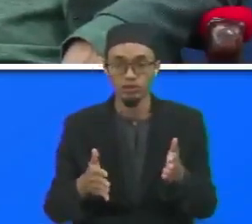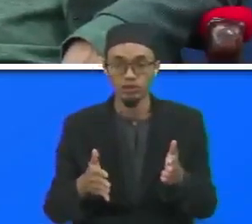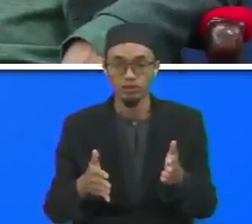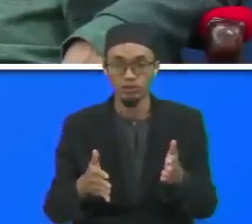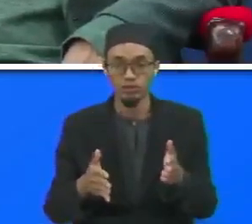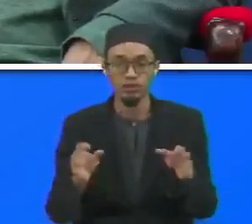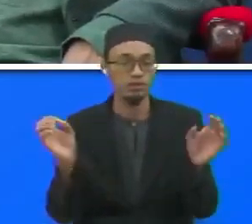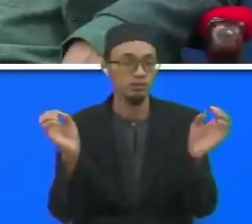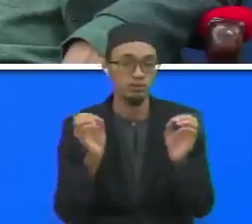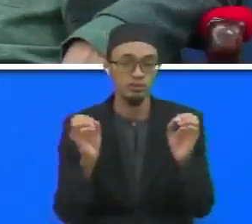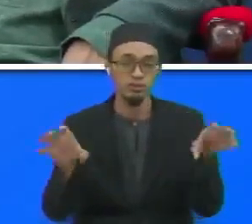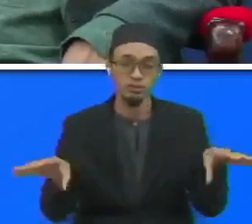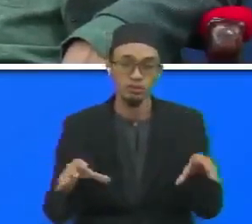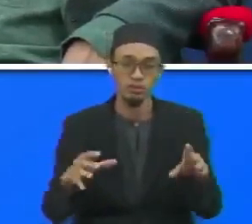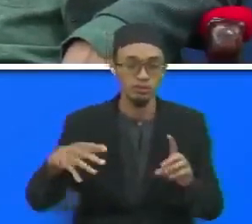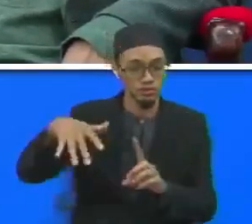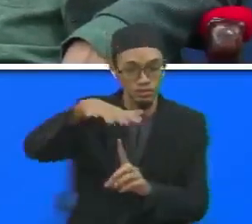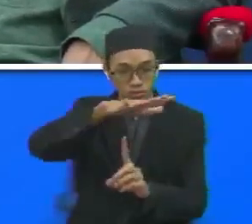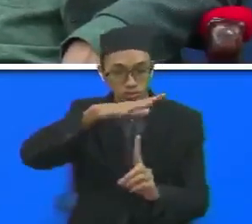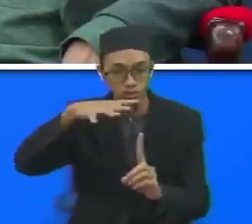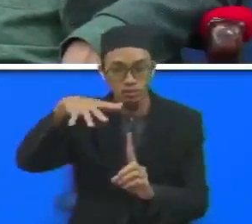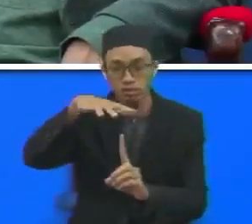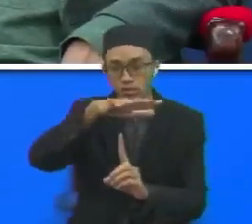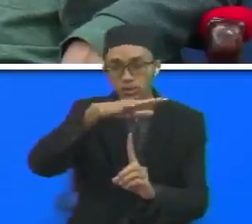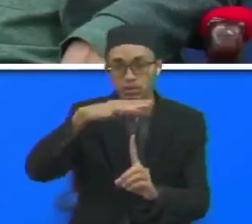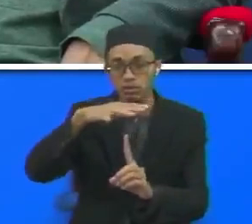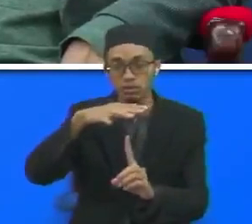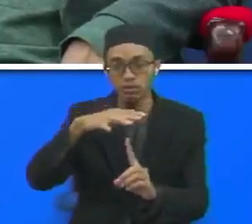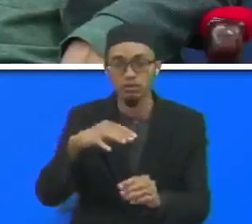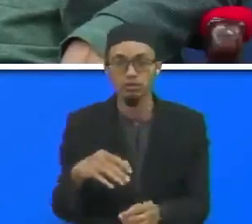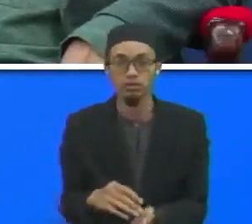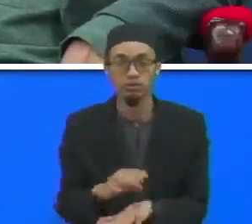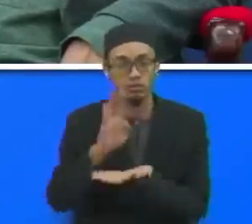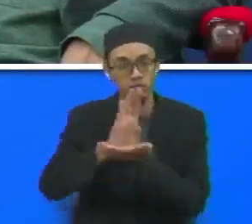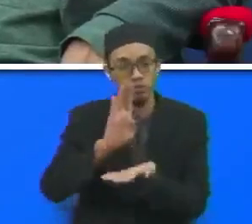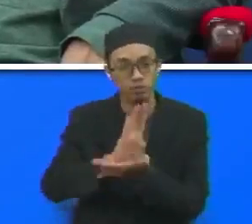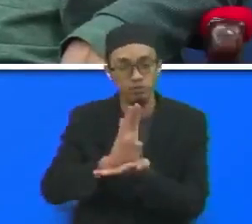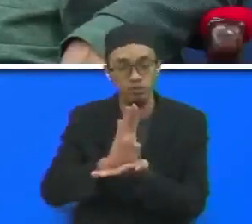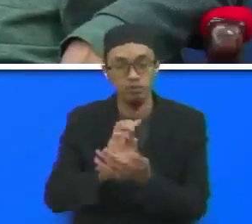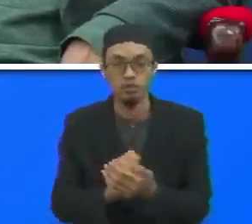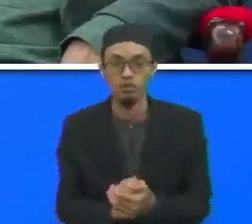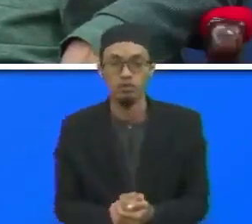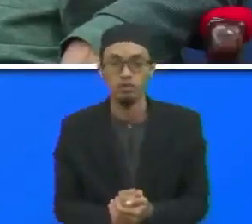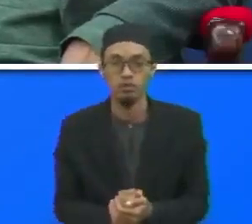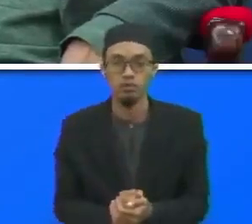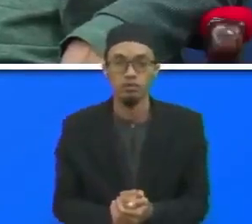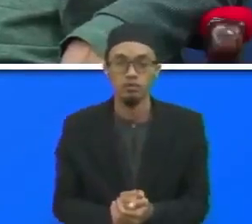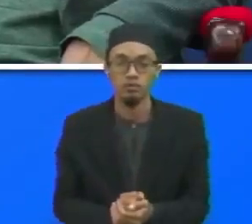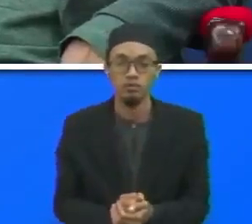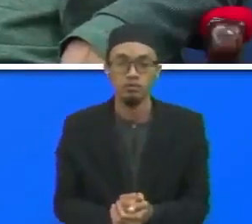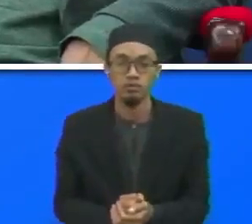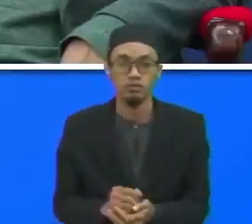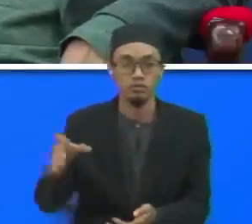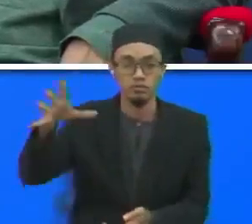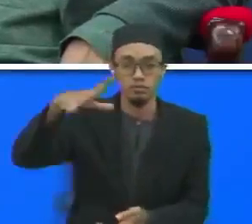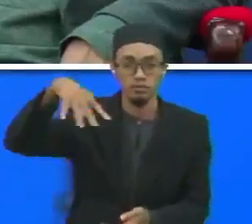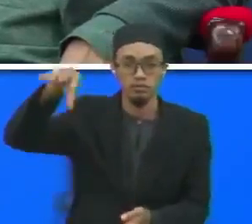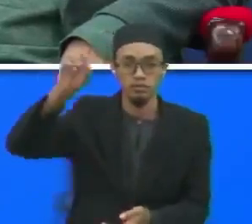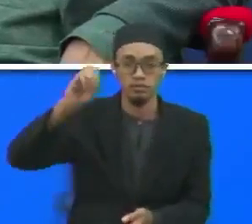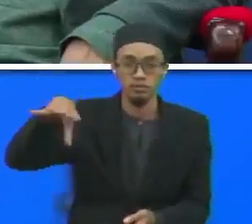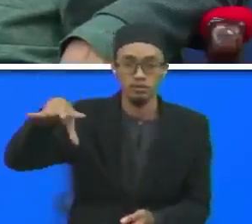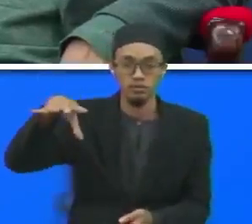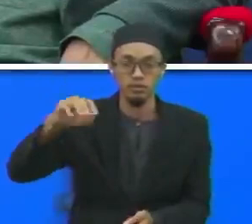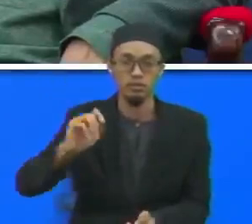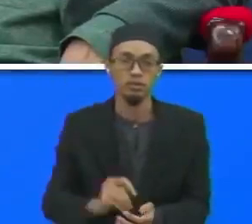serapah yang ada mentera-mentera yang syirik, yang khurafat. Orang-orang yang tidak melakukan rawatan